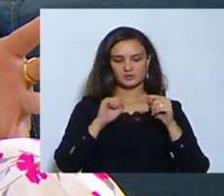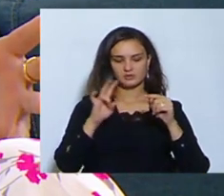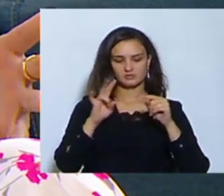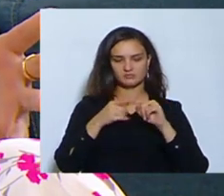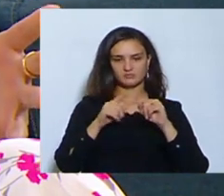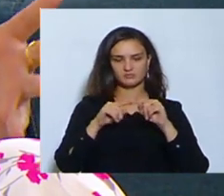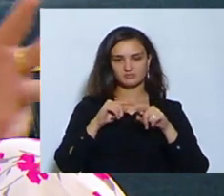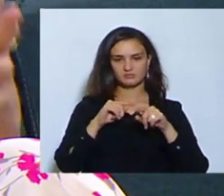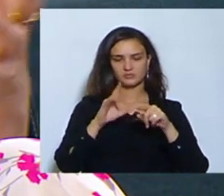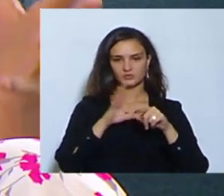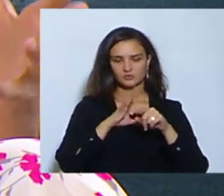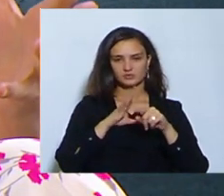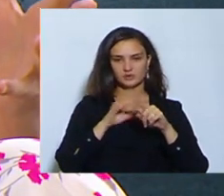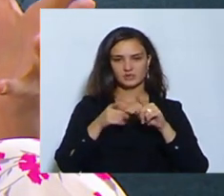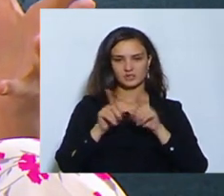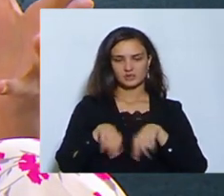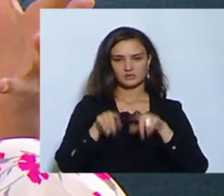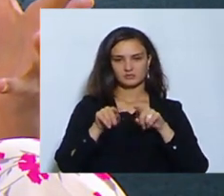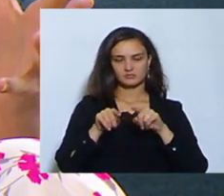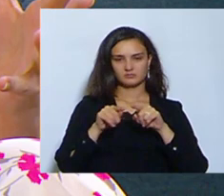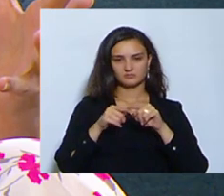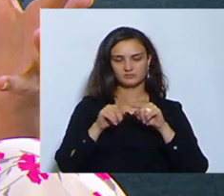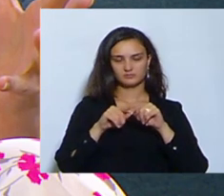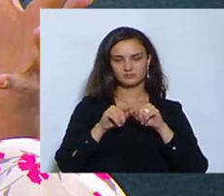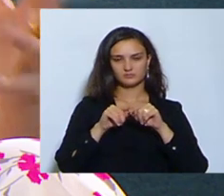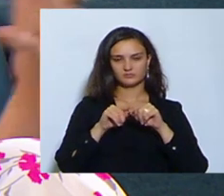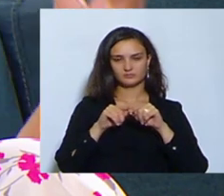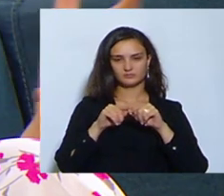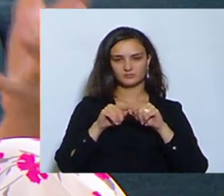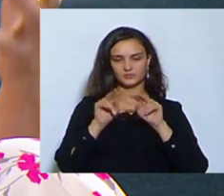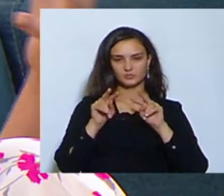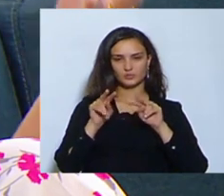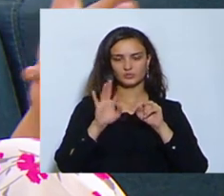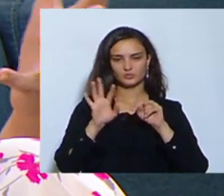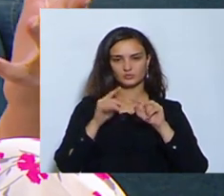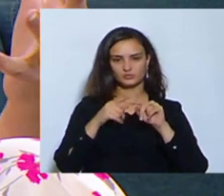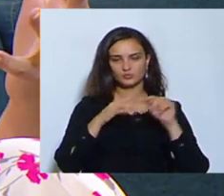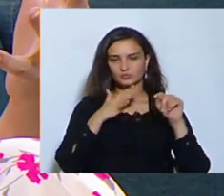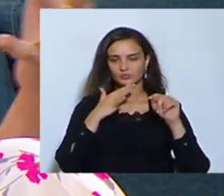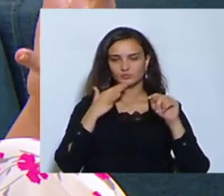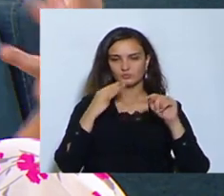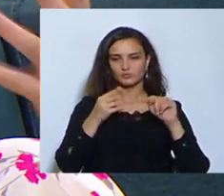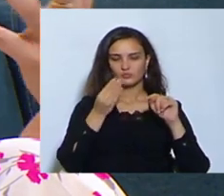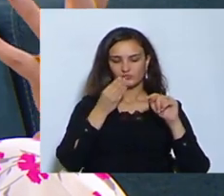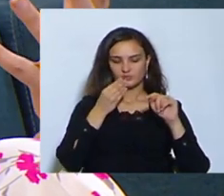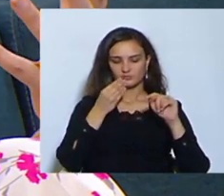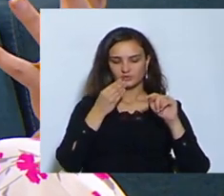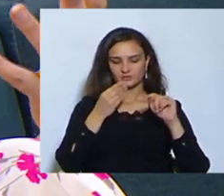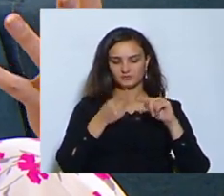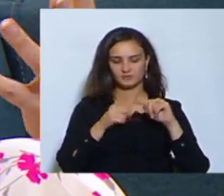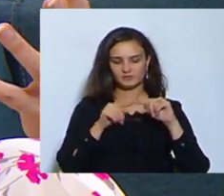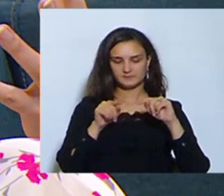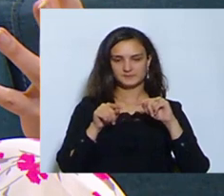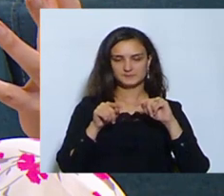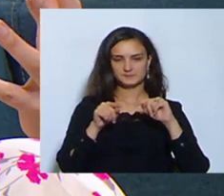ან ჰქონდეს ესეთი, ასე ვთქვათ, უკონტროლო, უზომო კვების შეტევები,